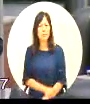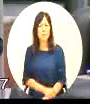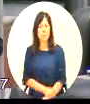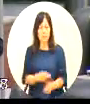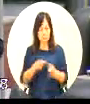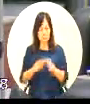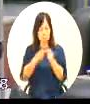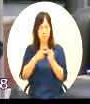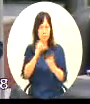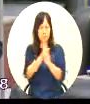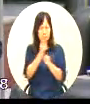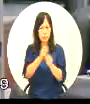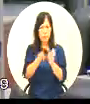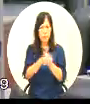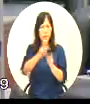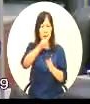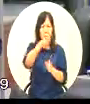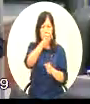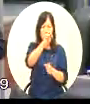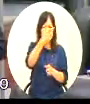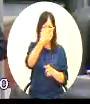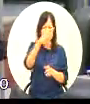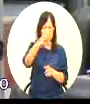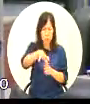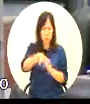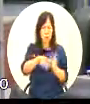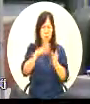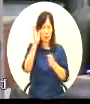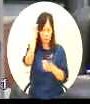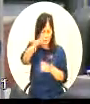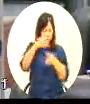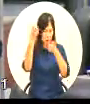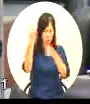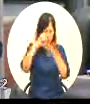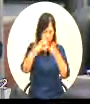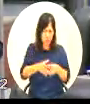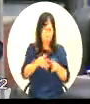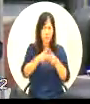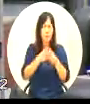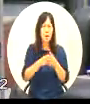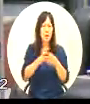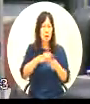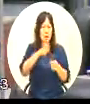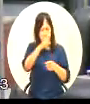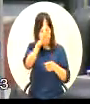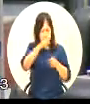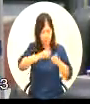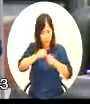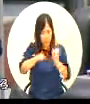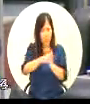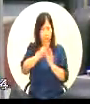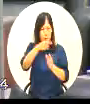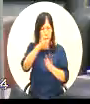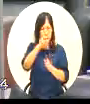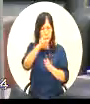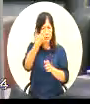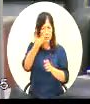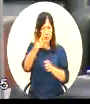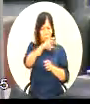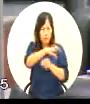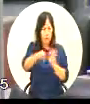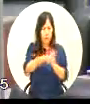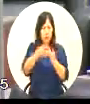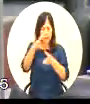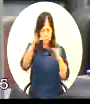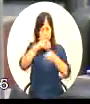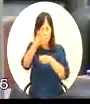我们现在的116站未来要增设的，那我期待说你们规划的这116站到底在哪里，资料请给